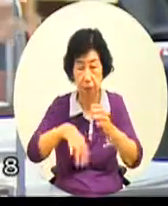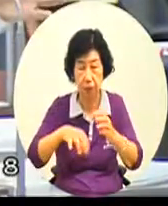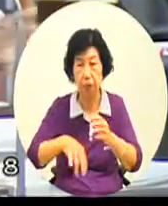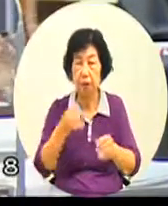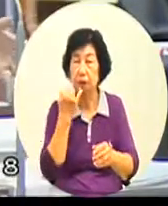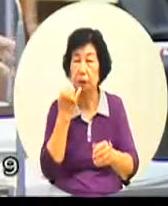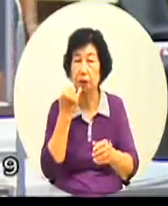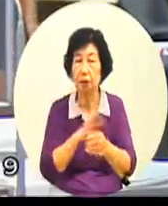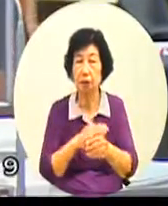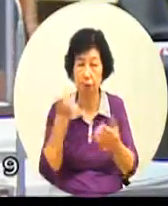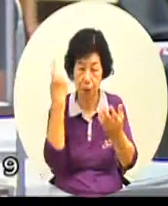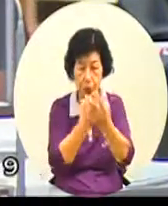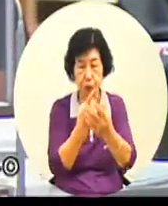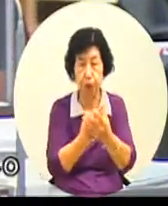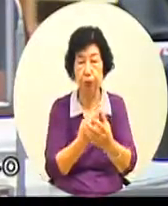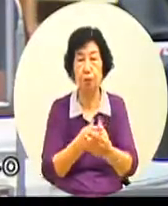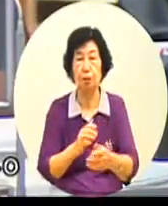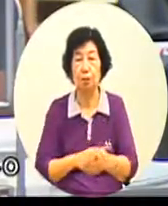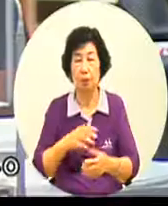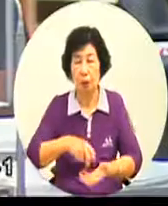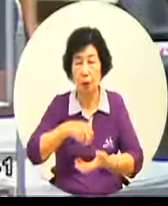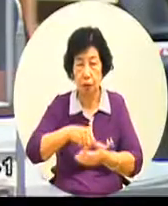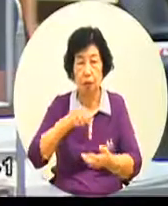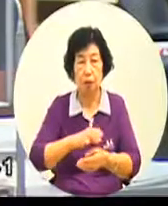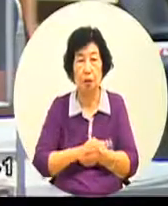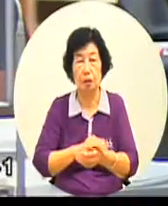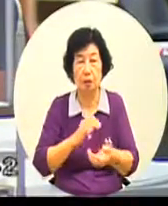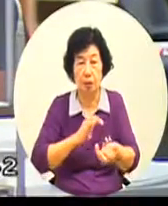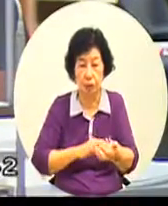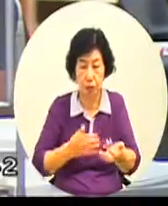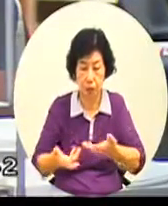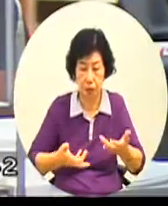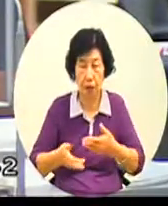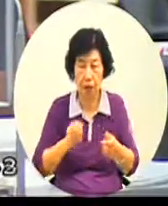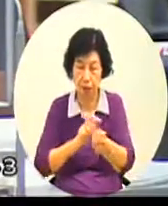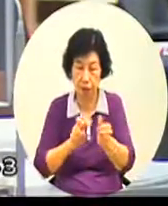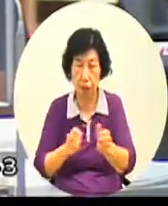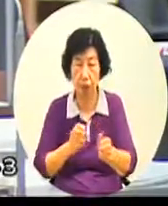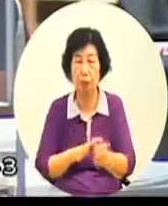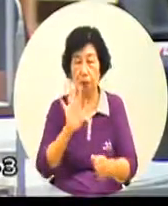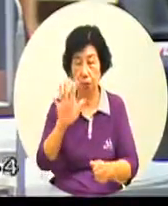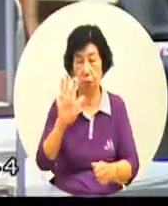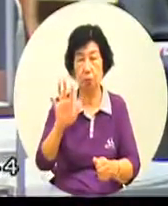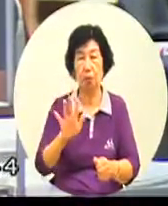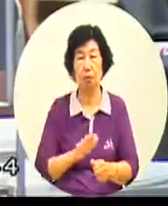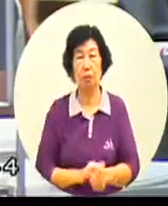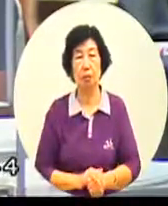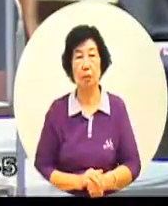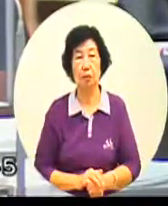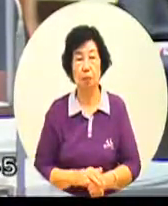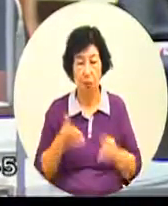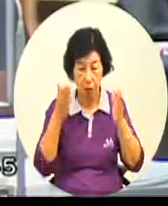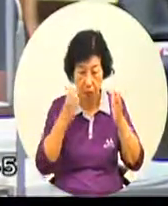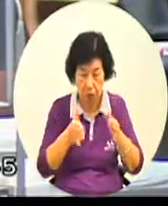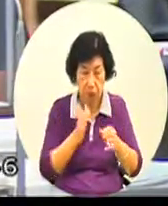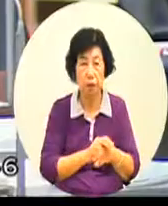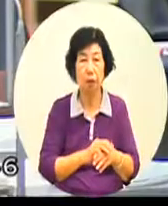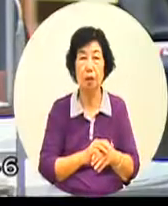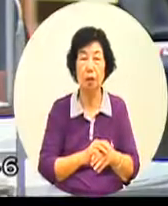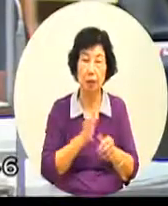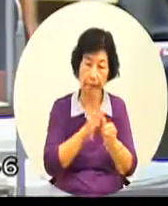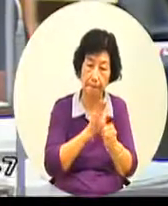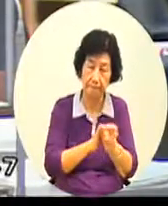有来参与的时候，提供更好的医疗照顾，哦，这样子才会对我们使用者这些老